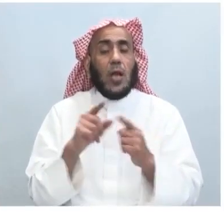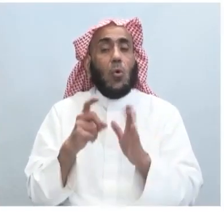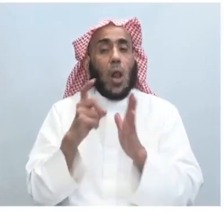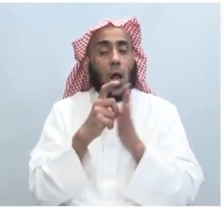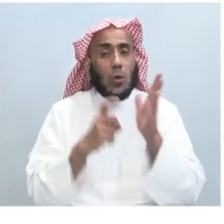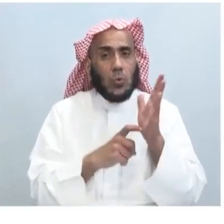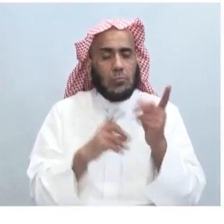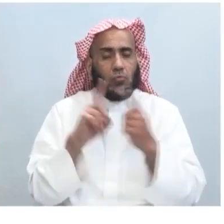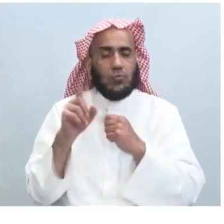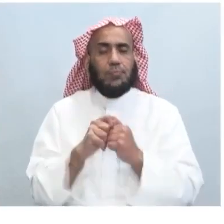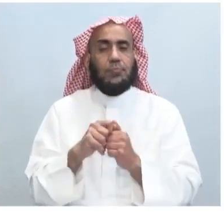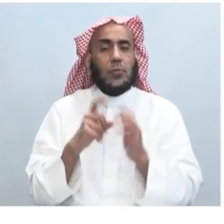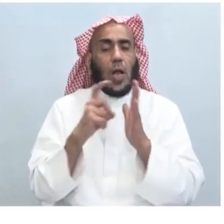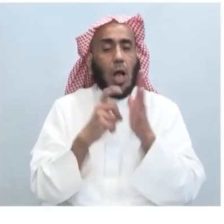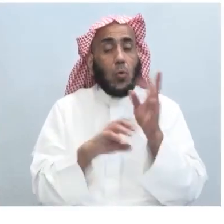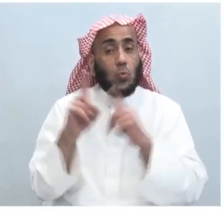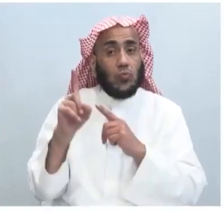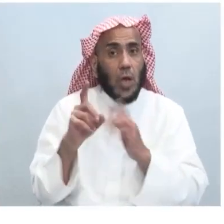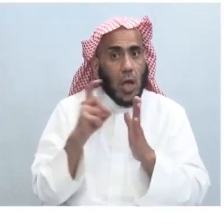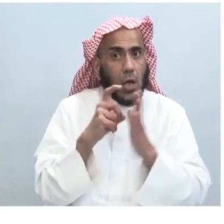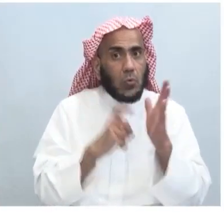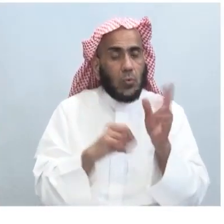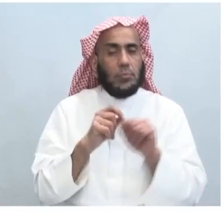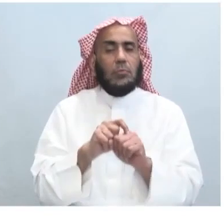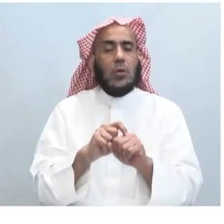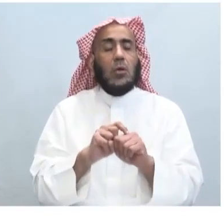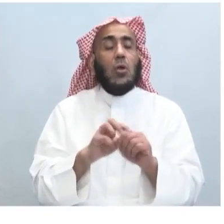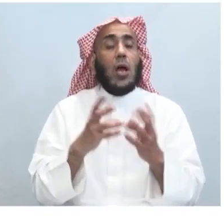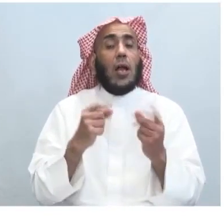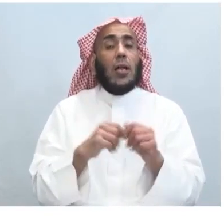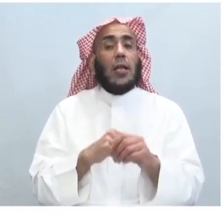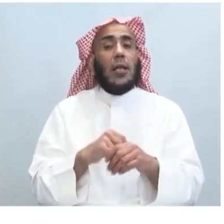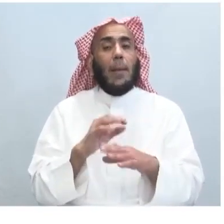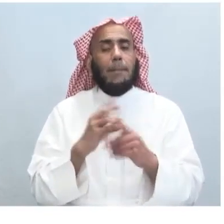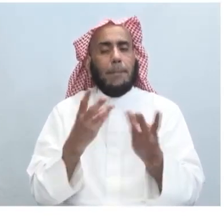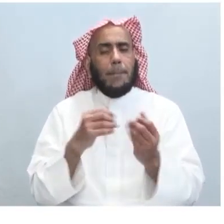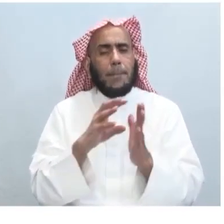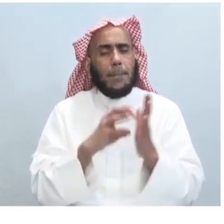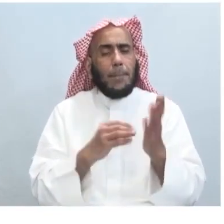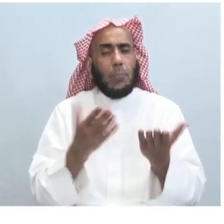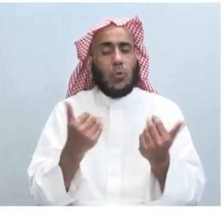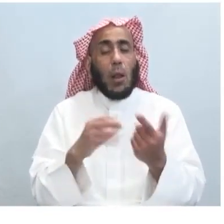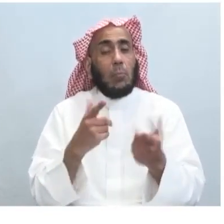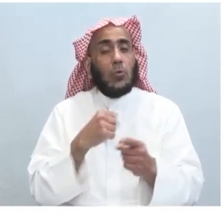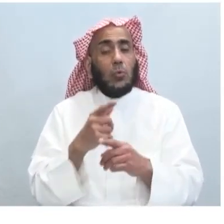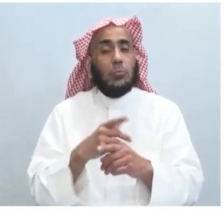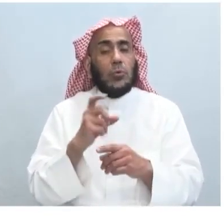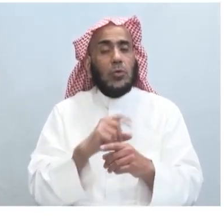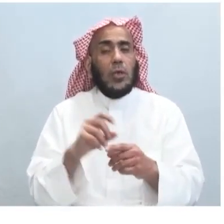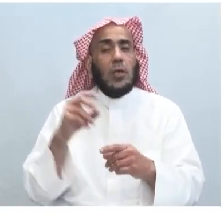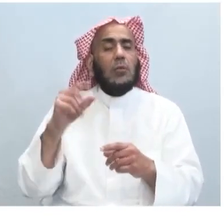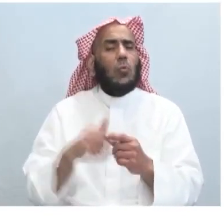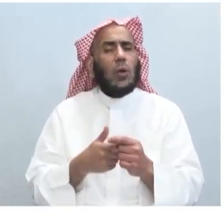القانون هذا هو الق وهنا القيم المعطاه ما المطلوب كي اي